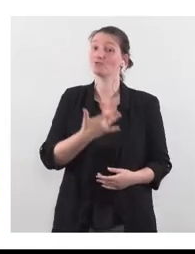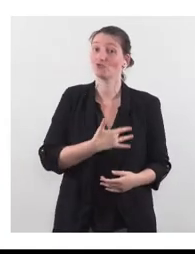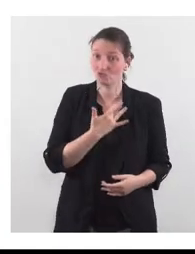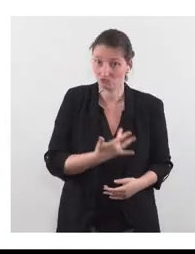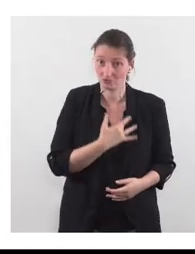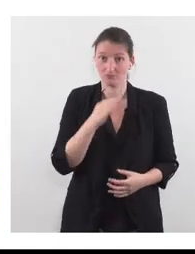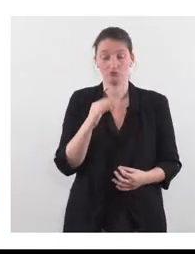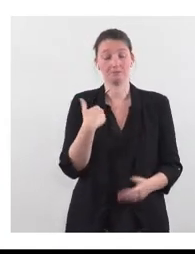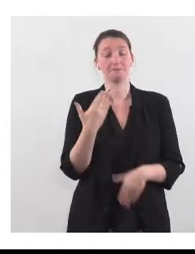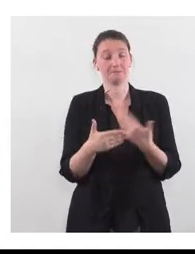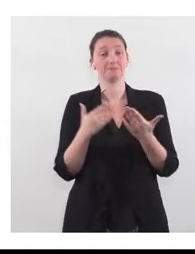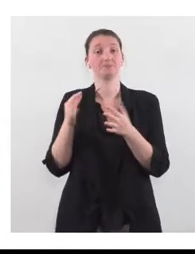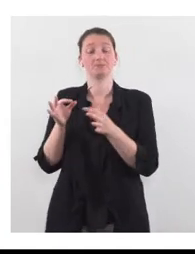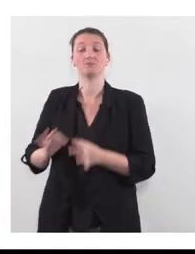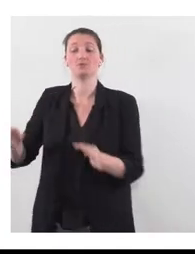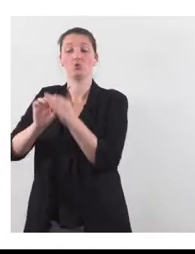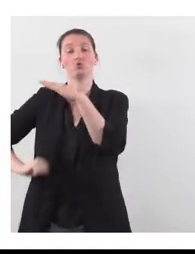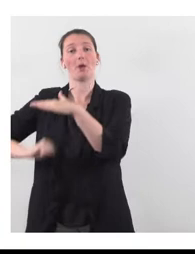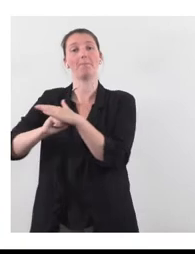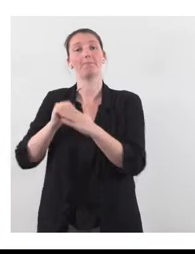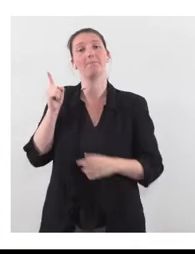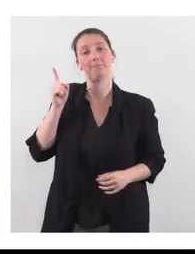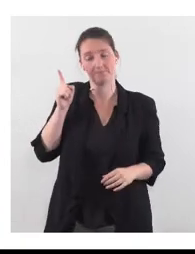Et la réponse de la Cour